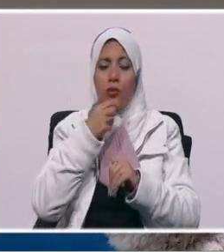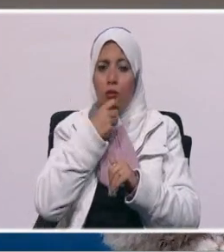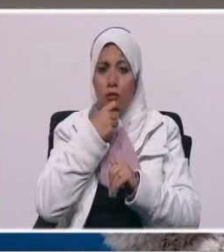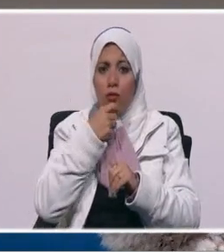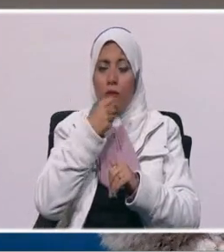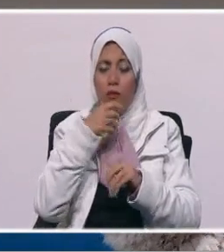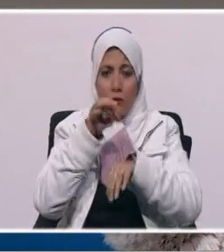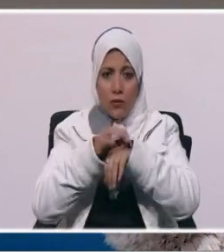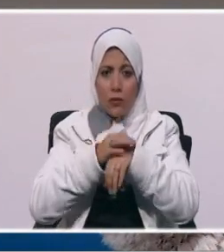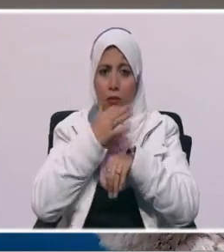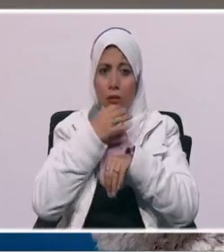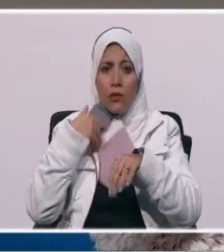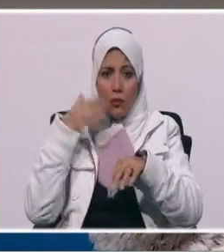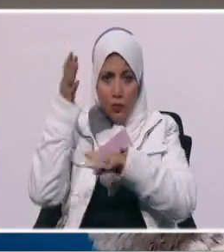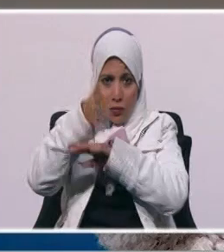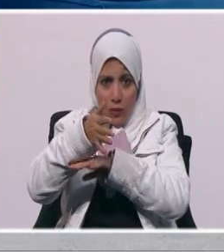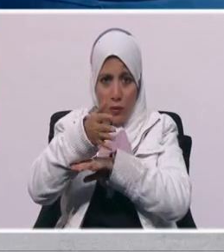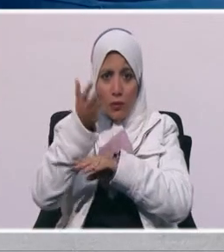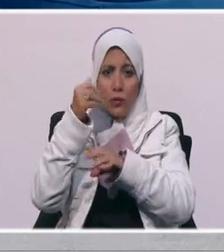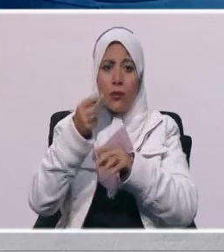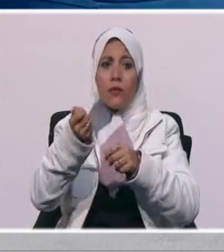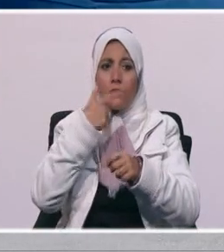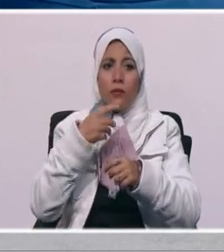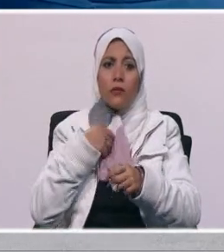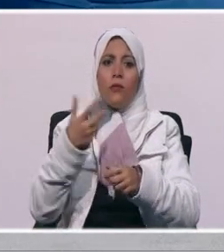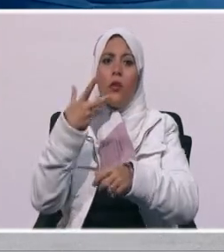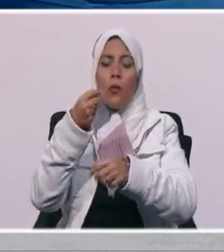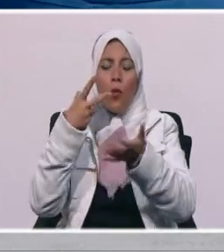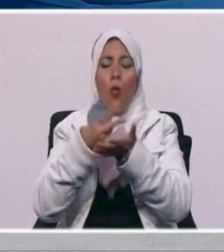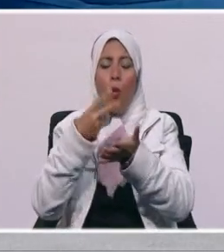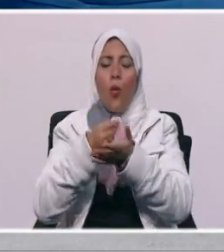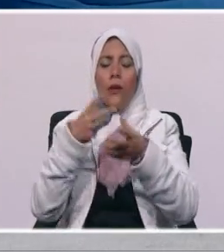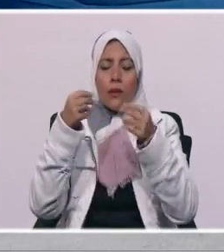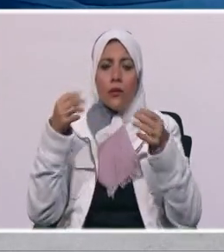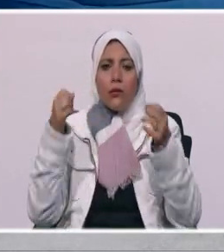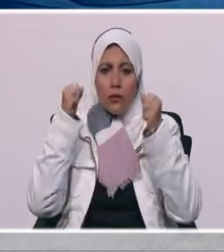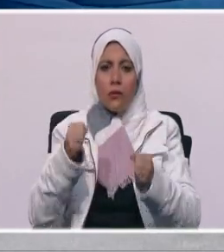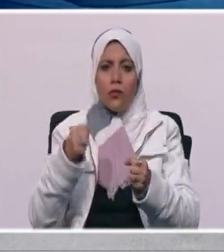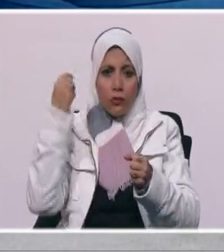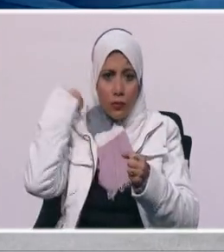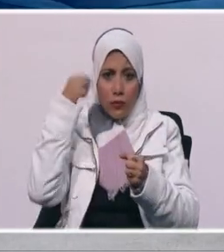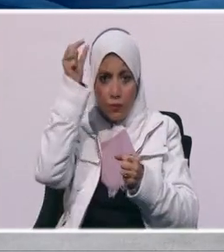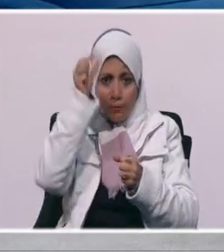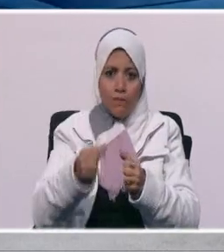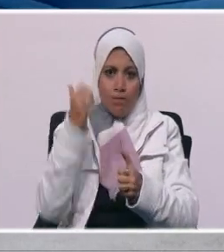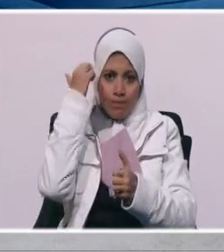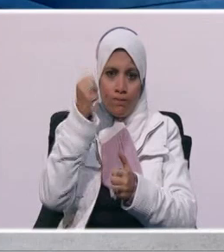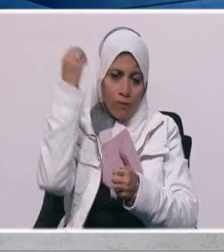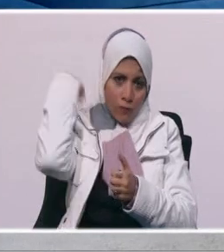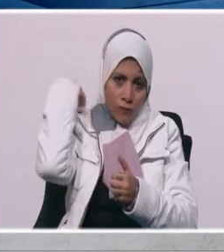الالماني اللي هو دكتور ميلر اللي انا بتعالج عنده في المانيا. فباخد حقن كتير قوي في وسط العمود الفقري من